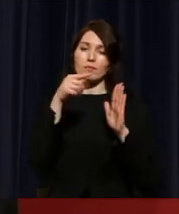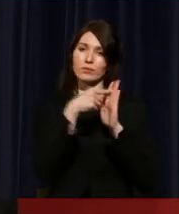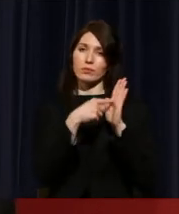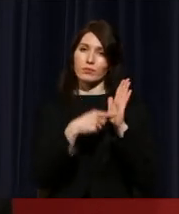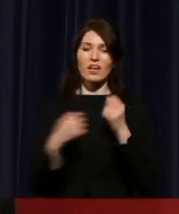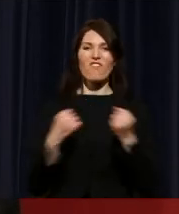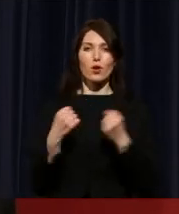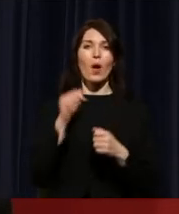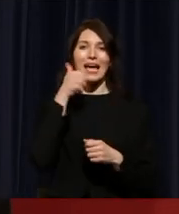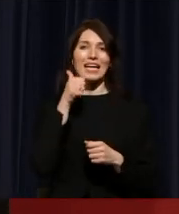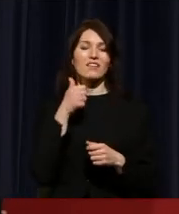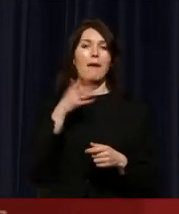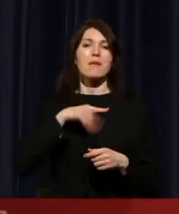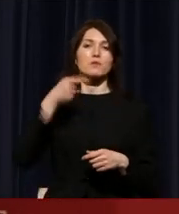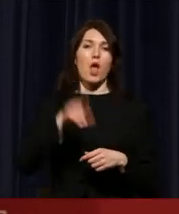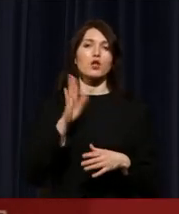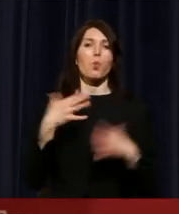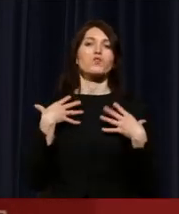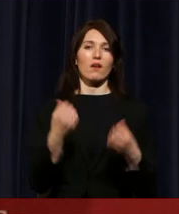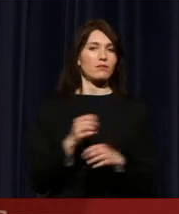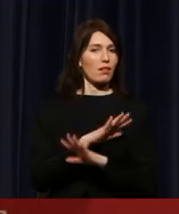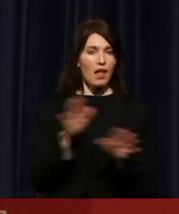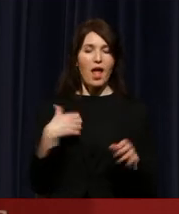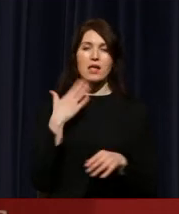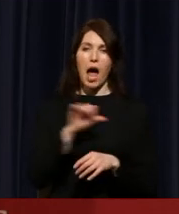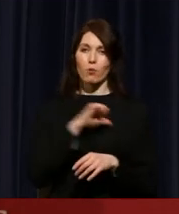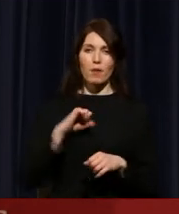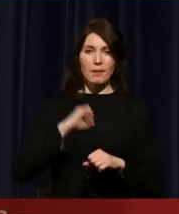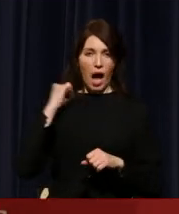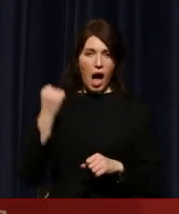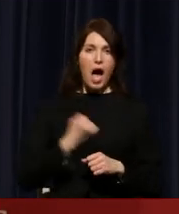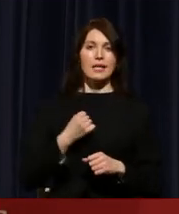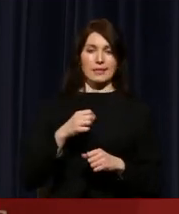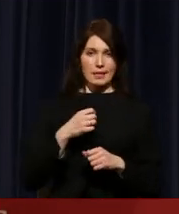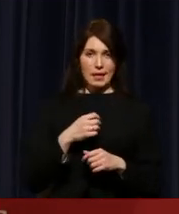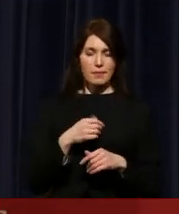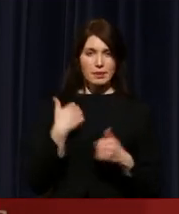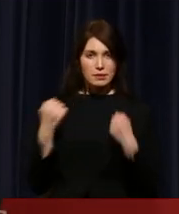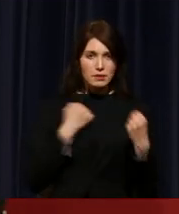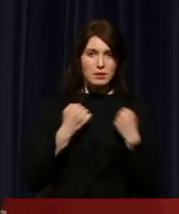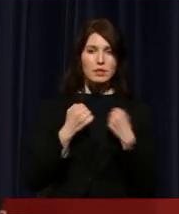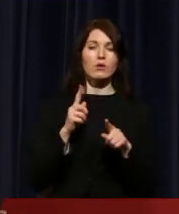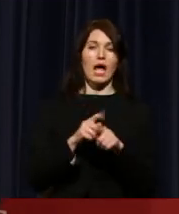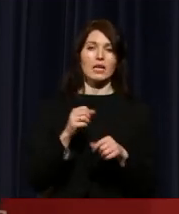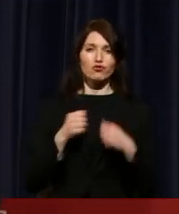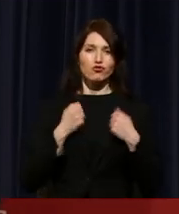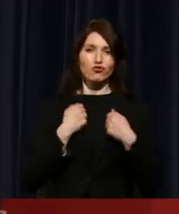būsi rītdien vesels vai pēc mēneša. Tomēr jābūt arī lielai pacietībai un arī diezgan lielām darba